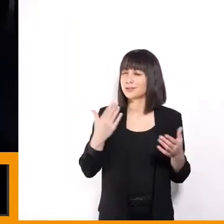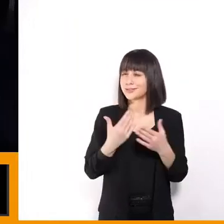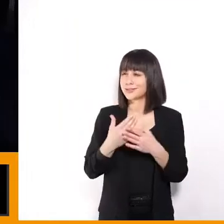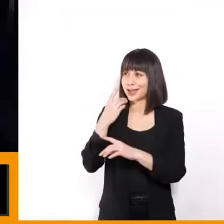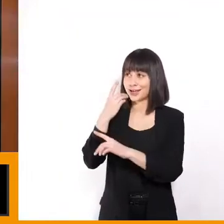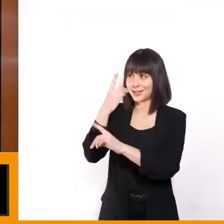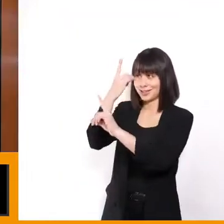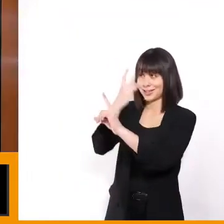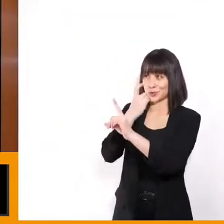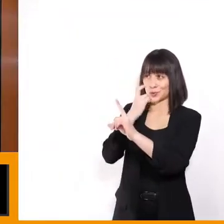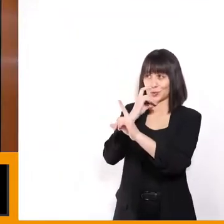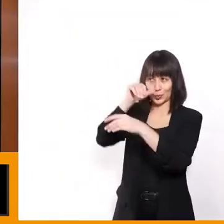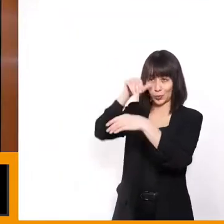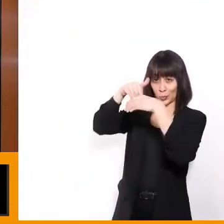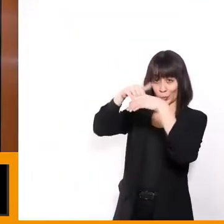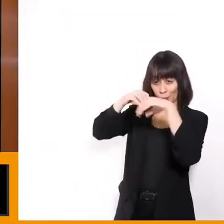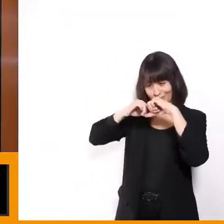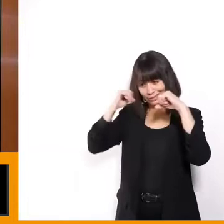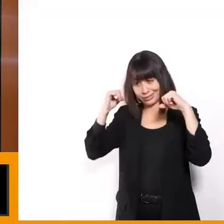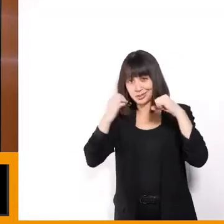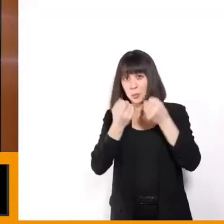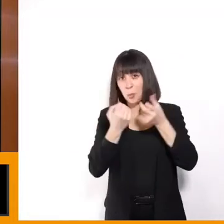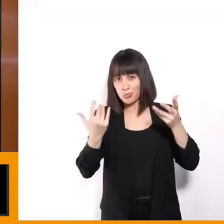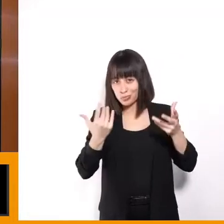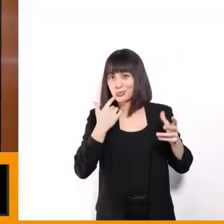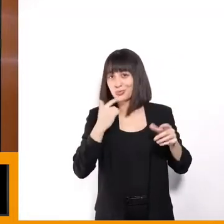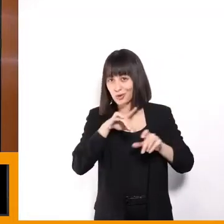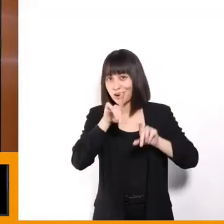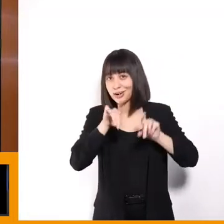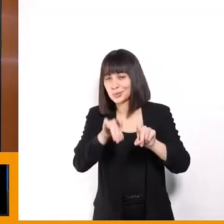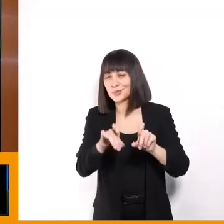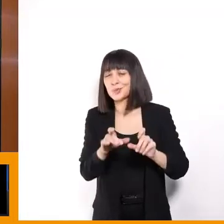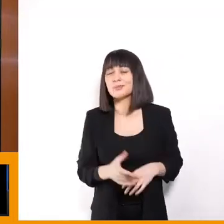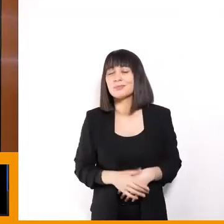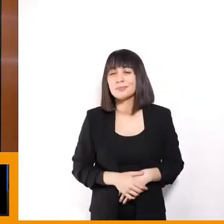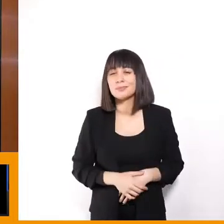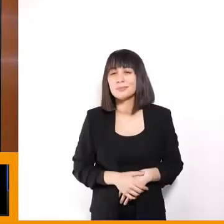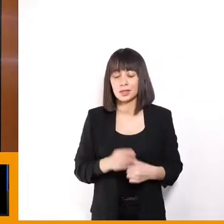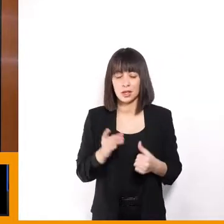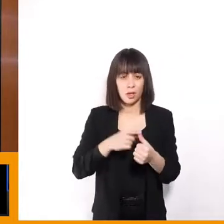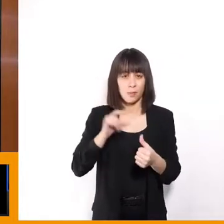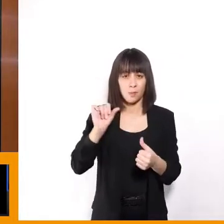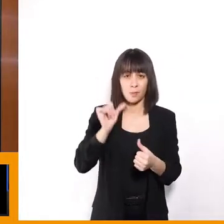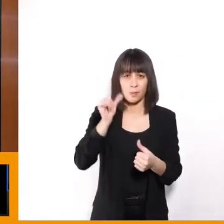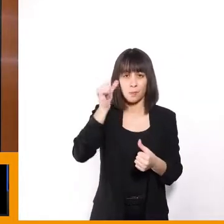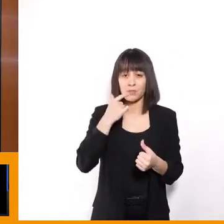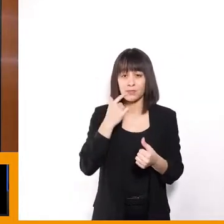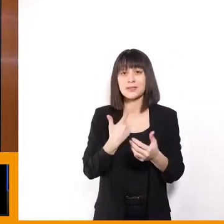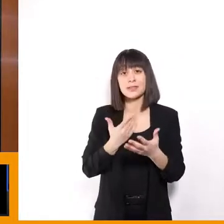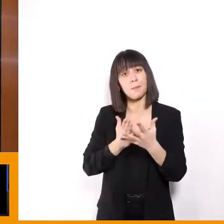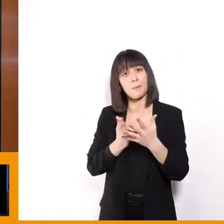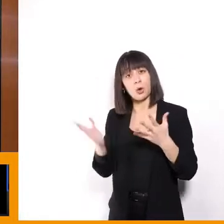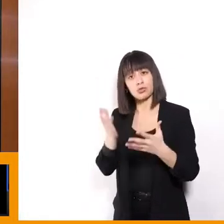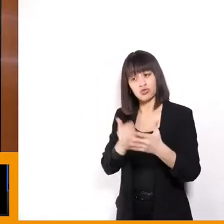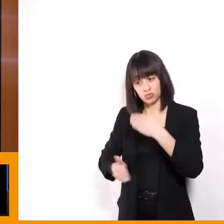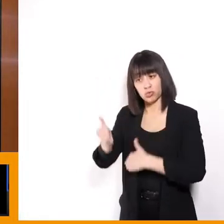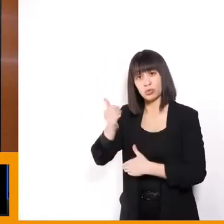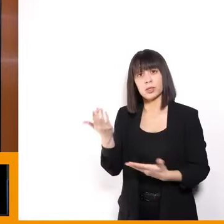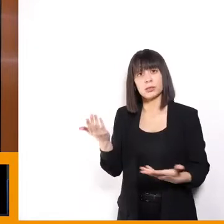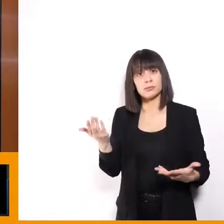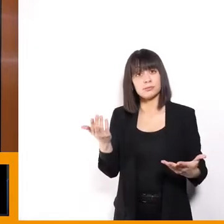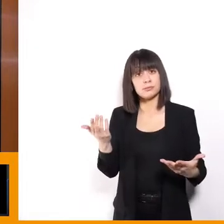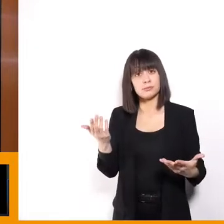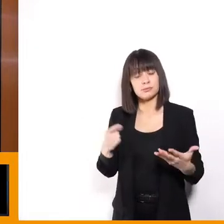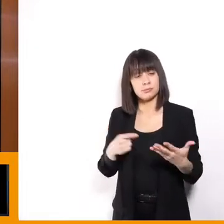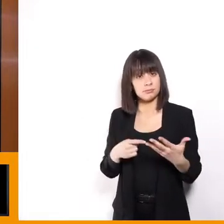les questions, mais c'est pour ça qu'on l'a choisie aussi. Pour nous, elle pose la question évidemment de la branche autonomie,